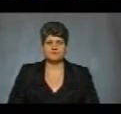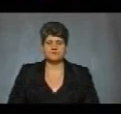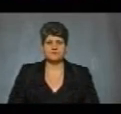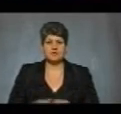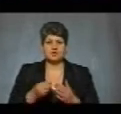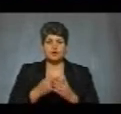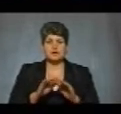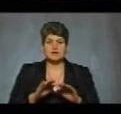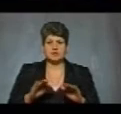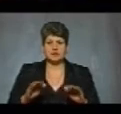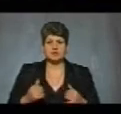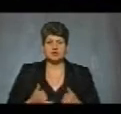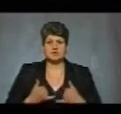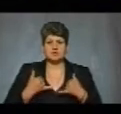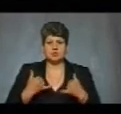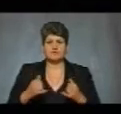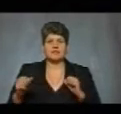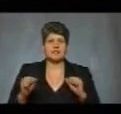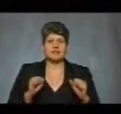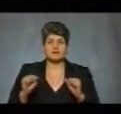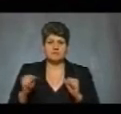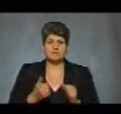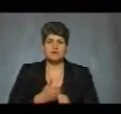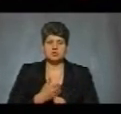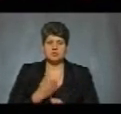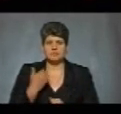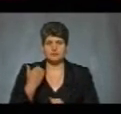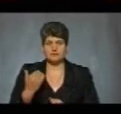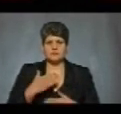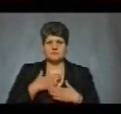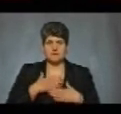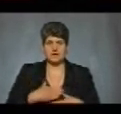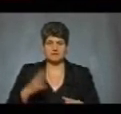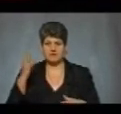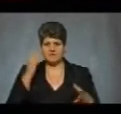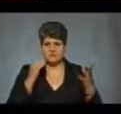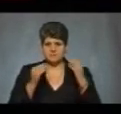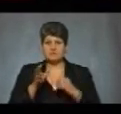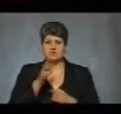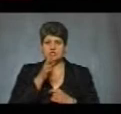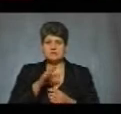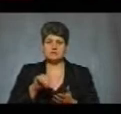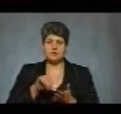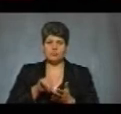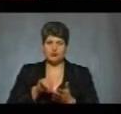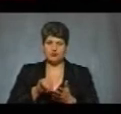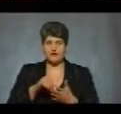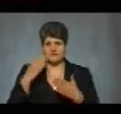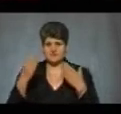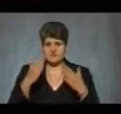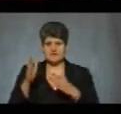Дорогі діти та шановні керівники, бажаємо вам приємних вражень під час перебування та